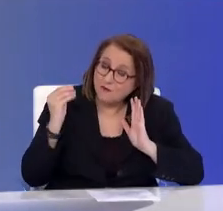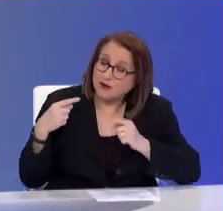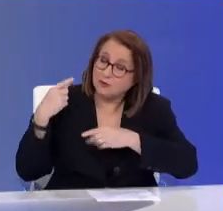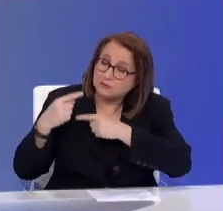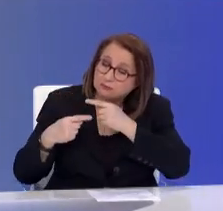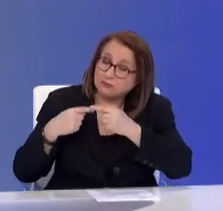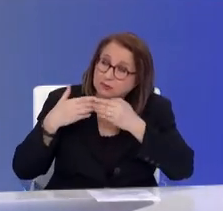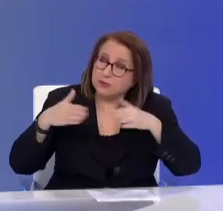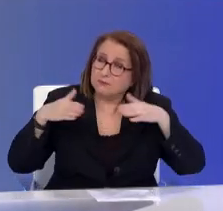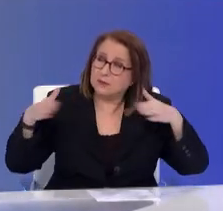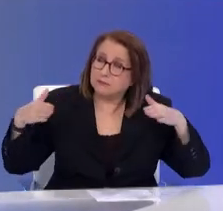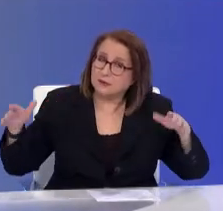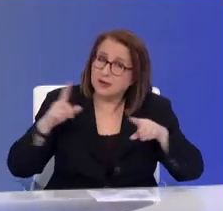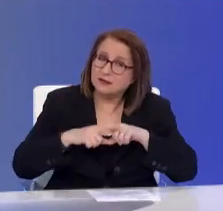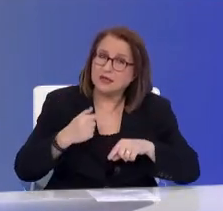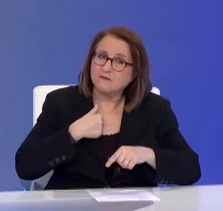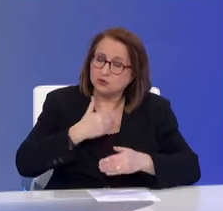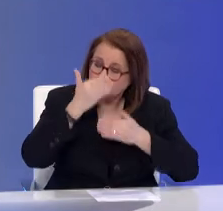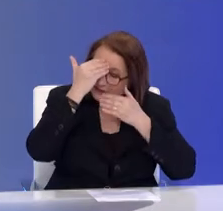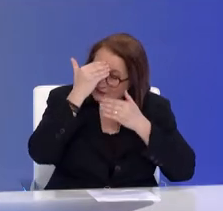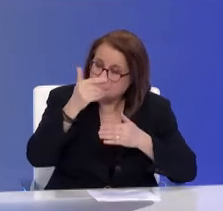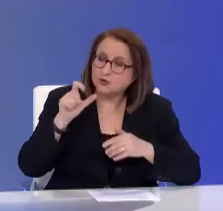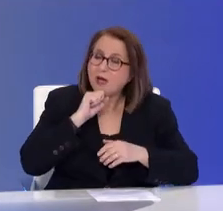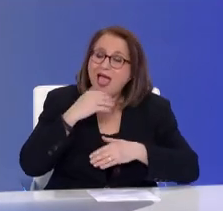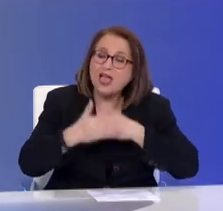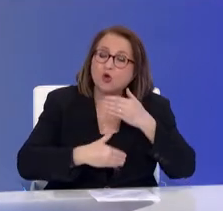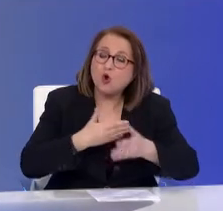φιλελλήλων Αμερικανών. Η εταιρεία